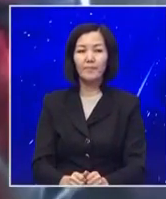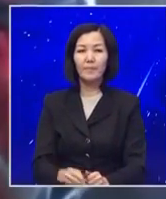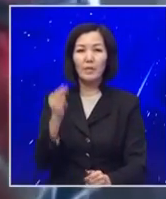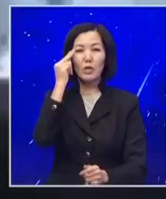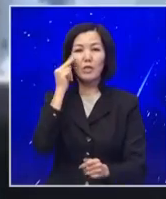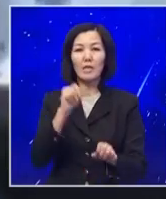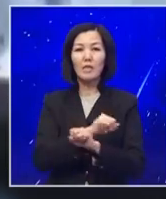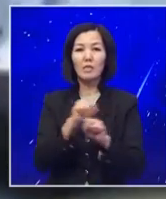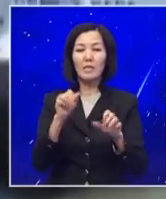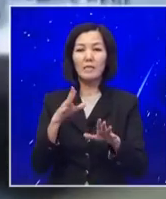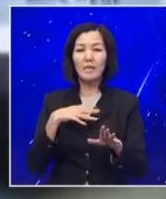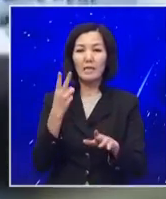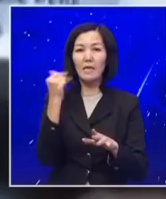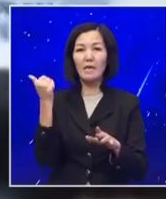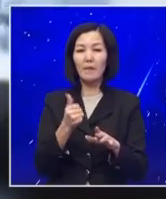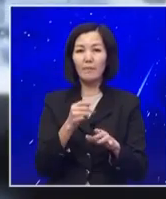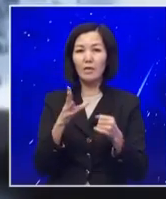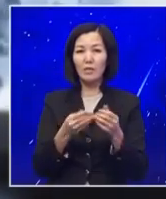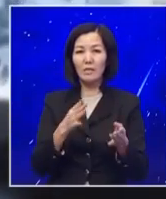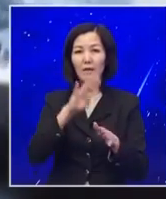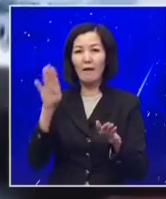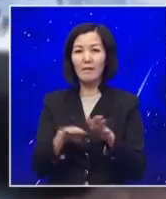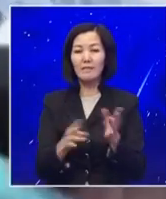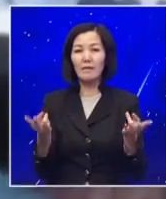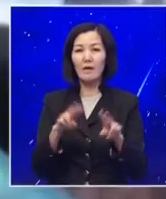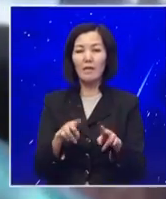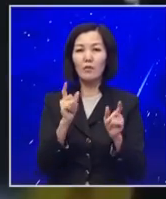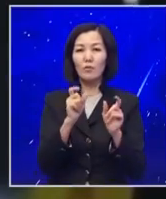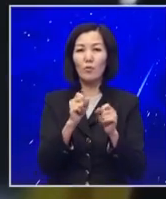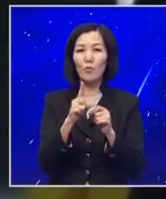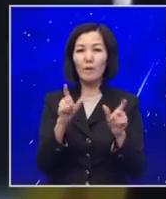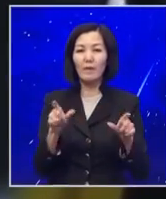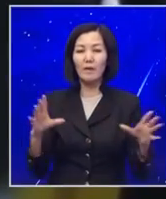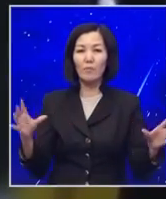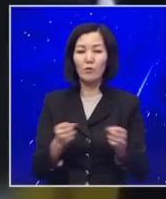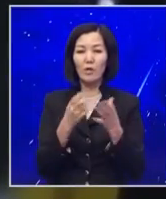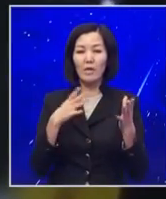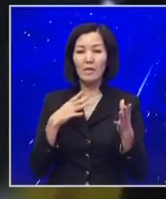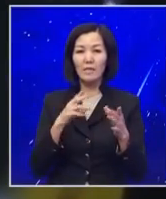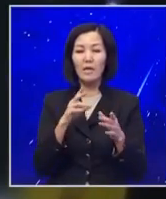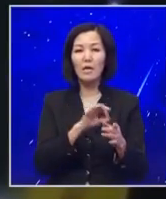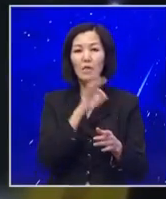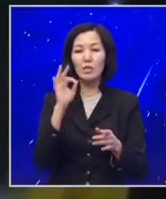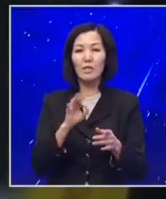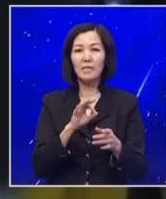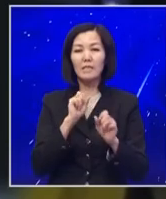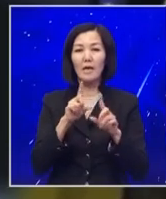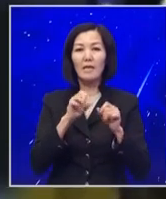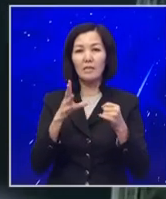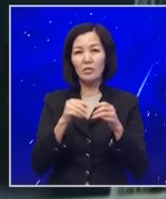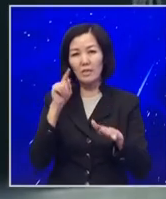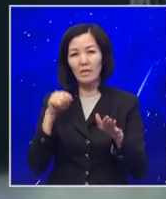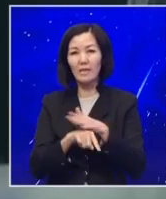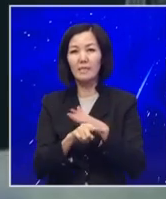Қытайда жарылыстан соң 2 апта бойы жер астында қалған 11 кенші құтқарылды. Оның қаңтарда елдің шығысындағы алтын өндіретін шахтада